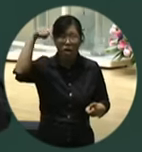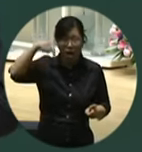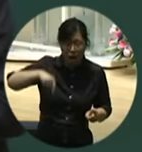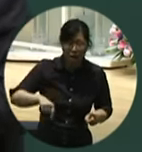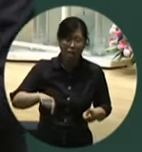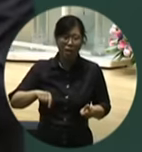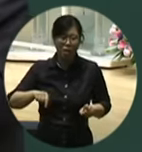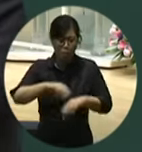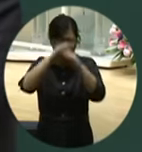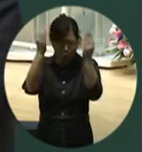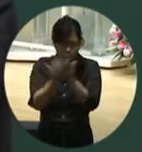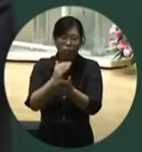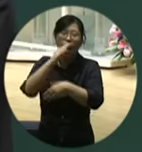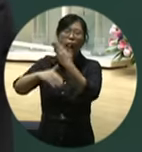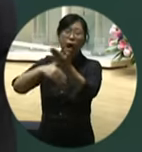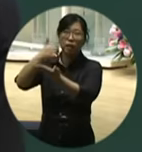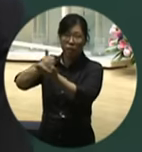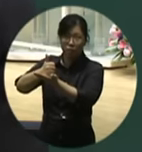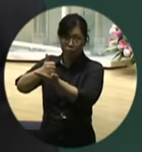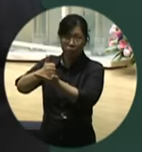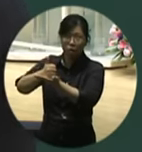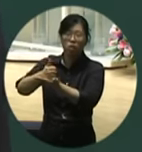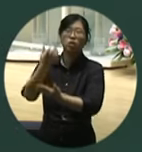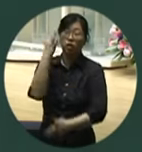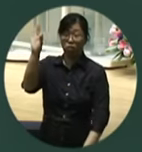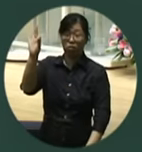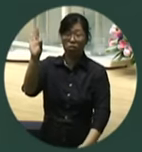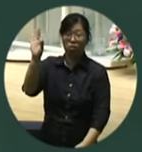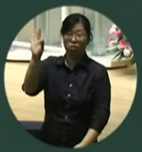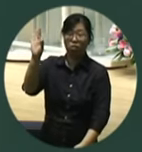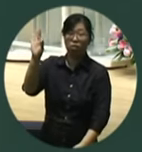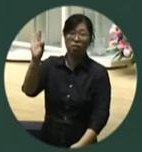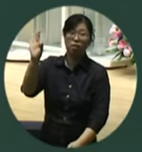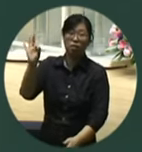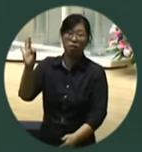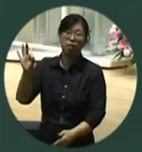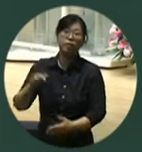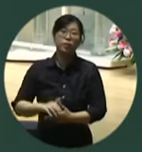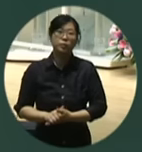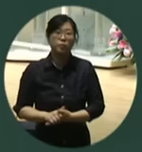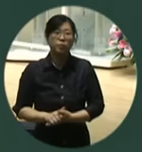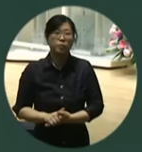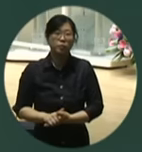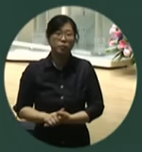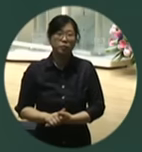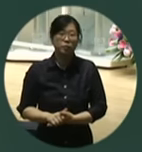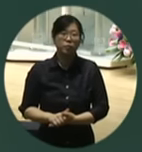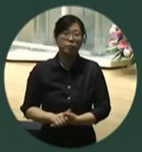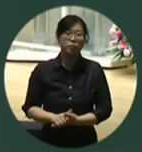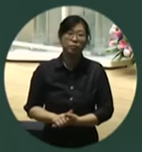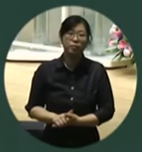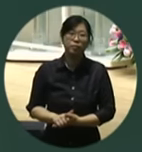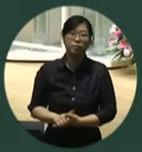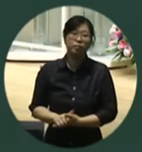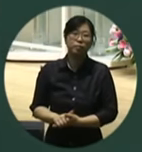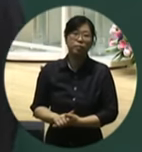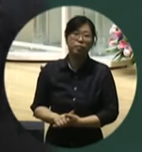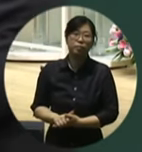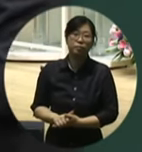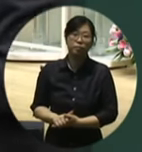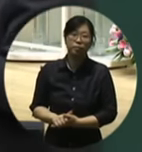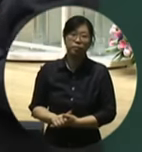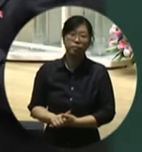땅에서도 하나님이시니라. Verse 11, when we heard of it, our hearts melted and everyone's courage failed because of you. For the Lord your God is